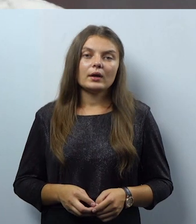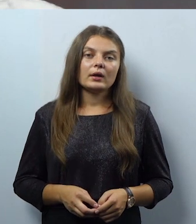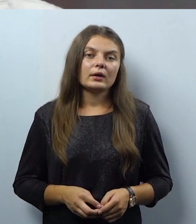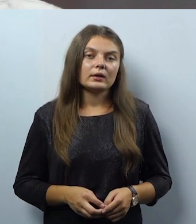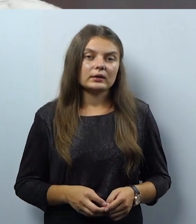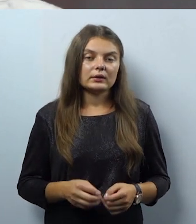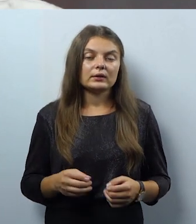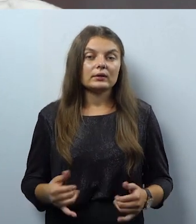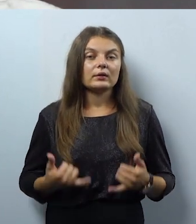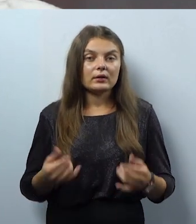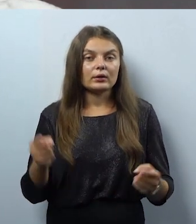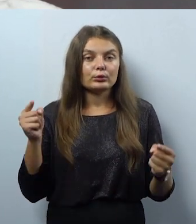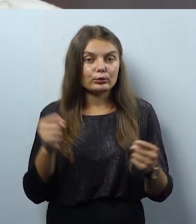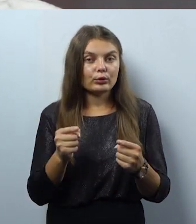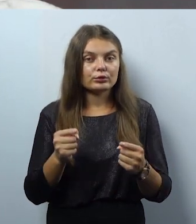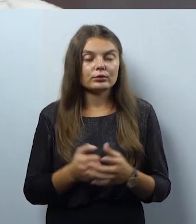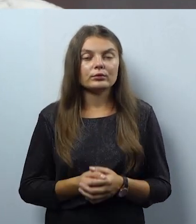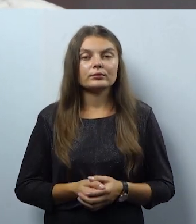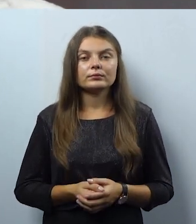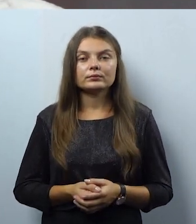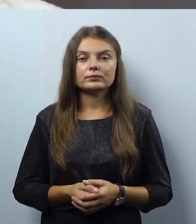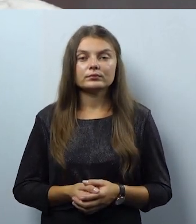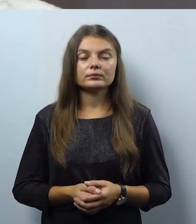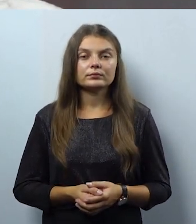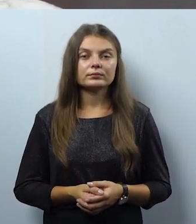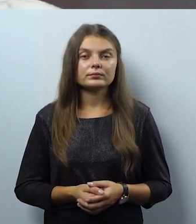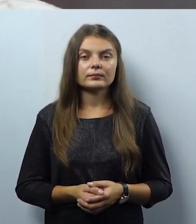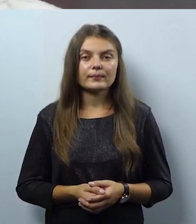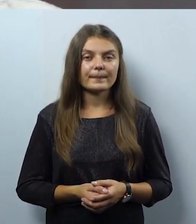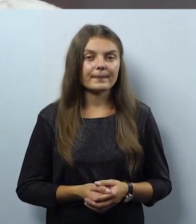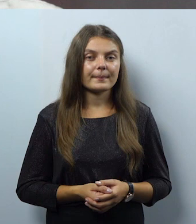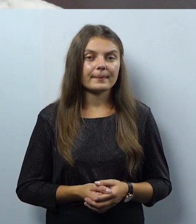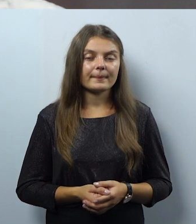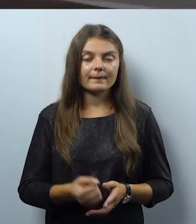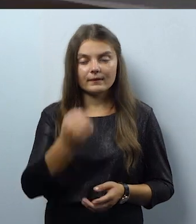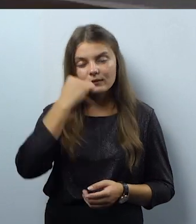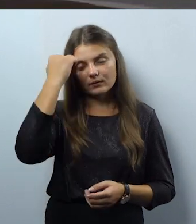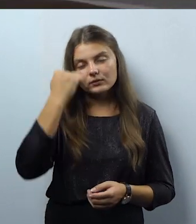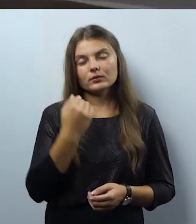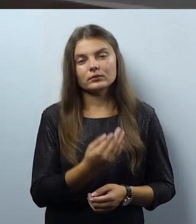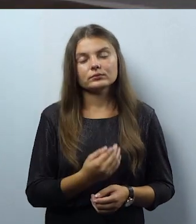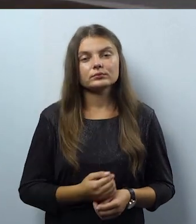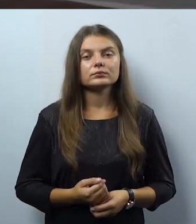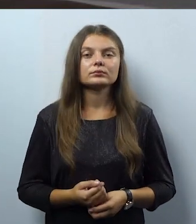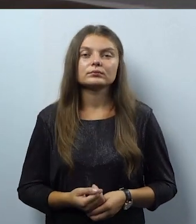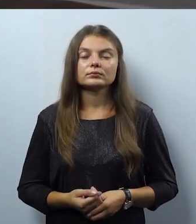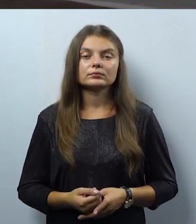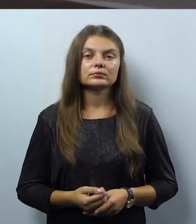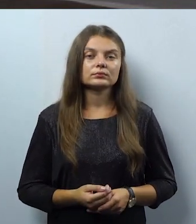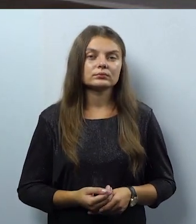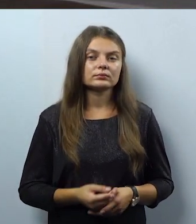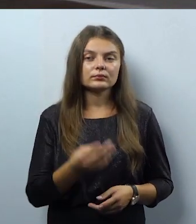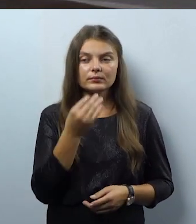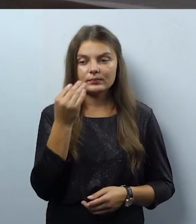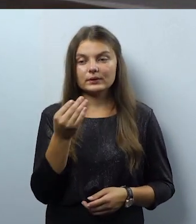обмеження досить по їх використанню. Дякую, пане Володимире. Пане Андрію, дивіться, тоді